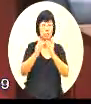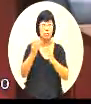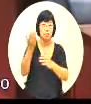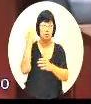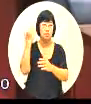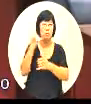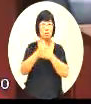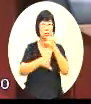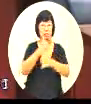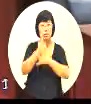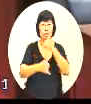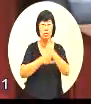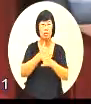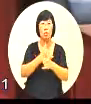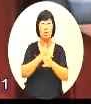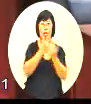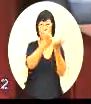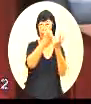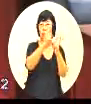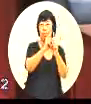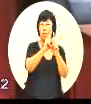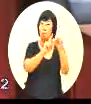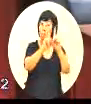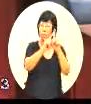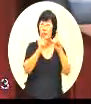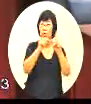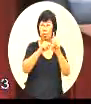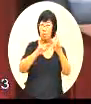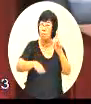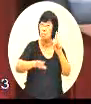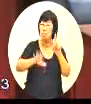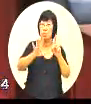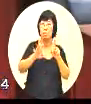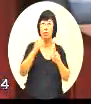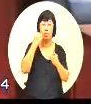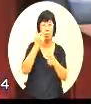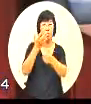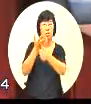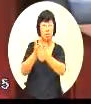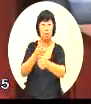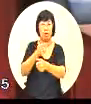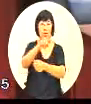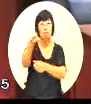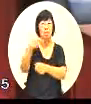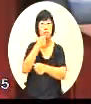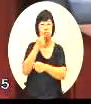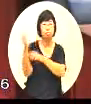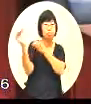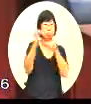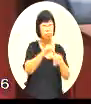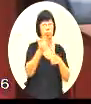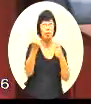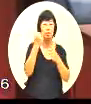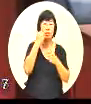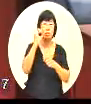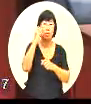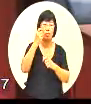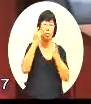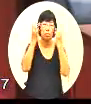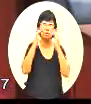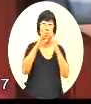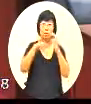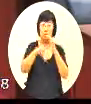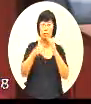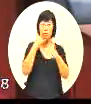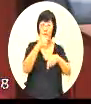生活成本比北部也相对低啊。啊，很好啊，等，欢迎大家来。比如说果菜市场千条南侧这块，能不能一部分来